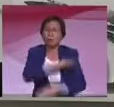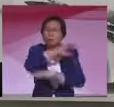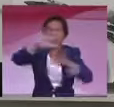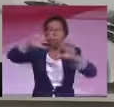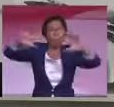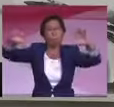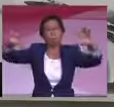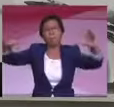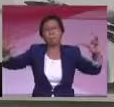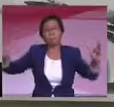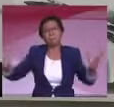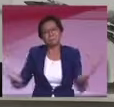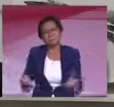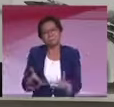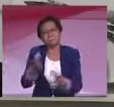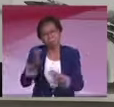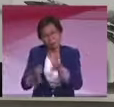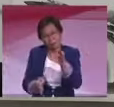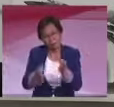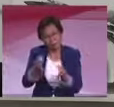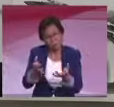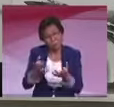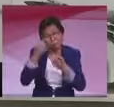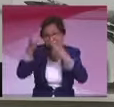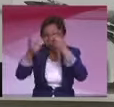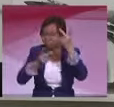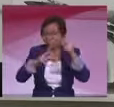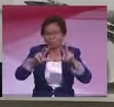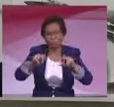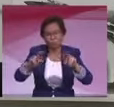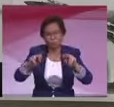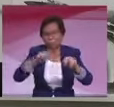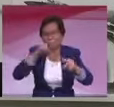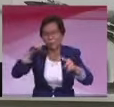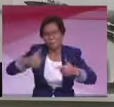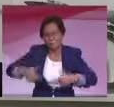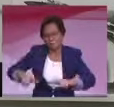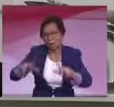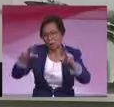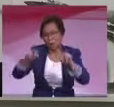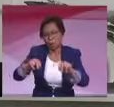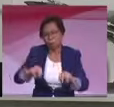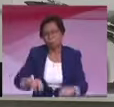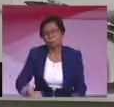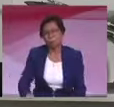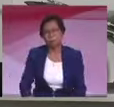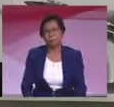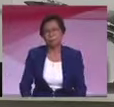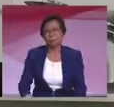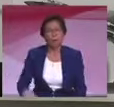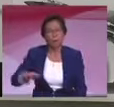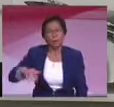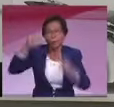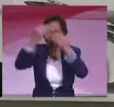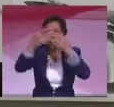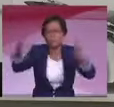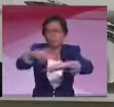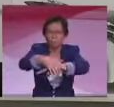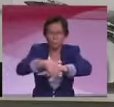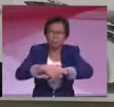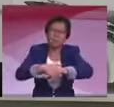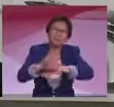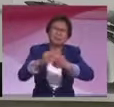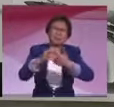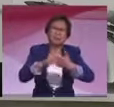dunia, kalau nak melancong, kita masih tidak membenarkan. Jadi kita tak umumlah Britain, kita